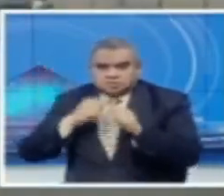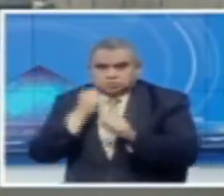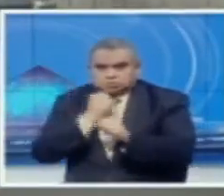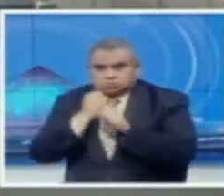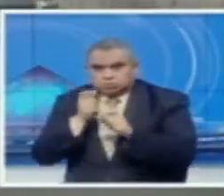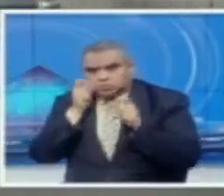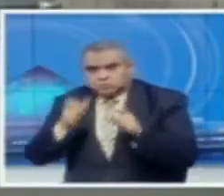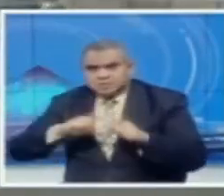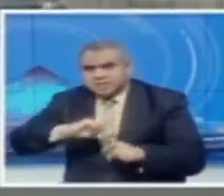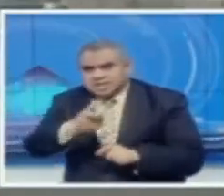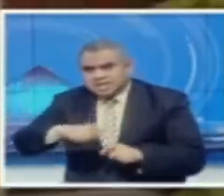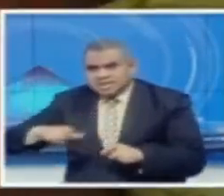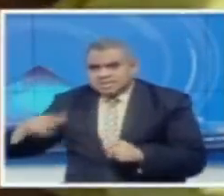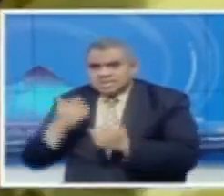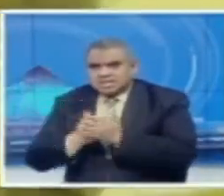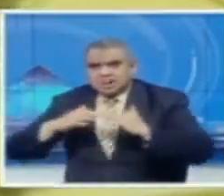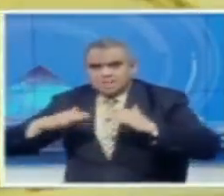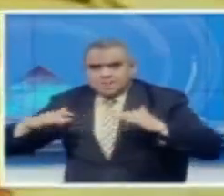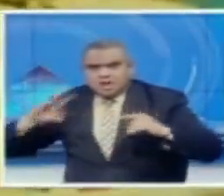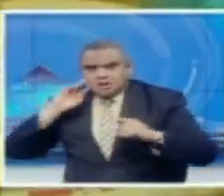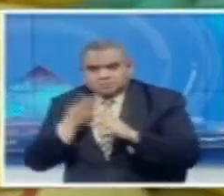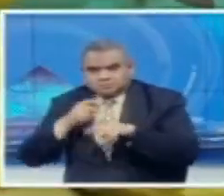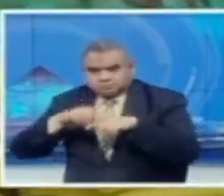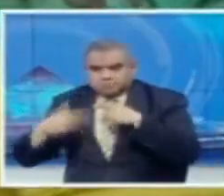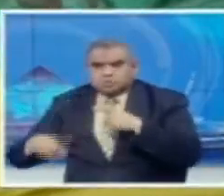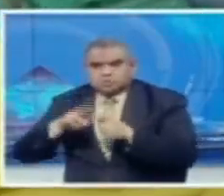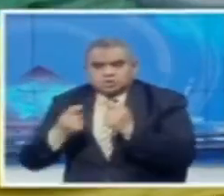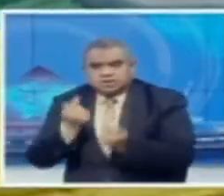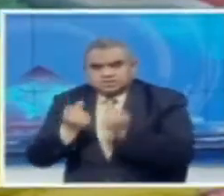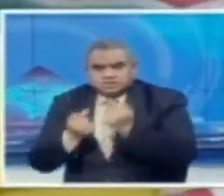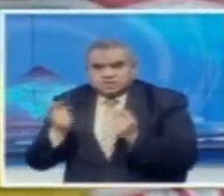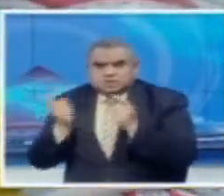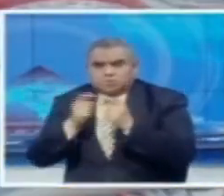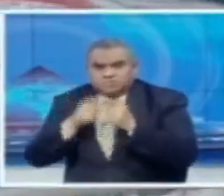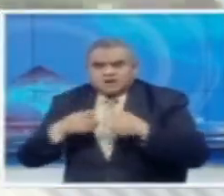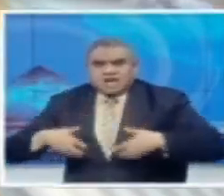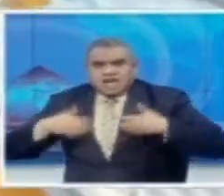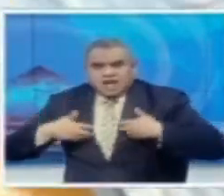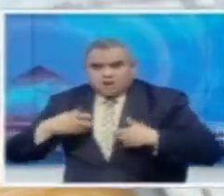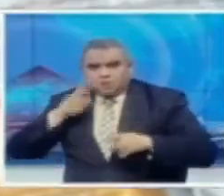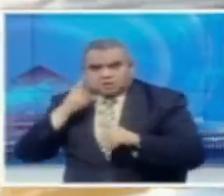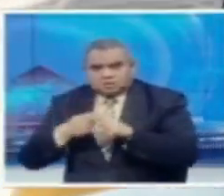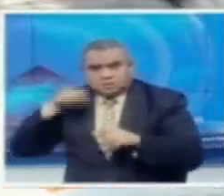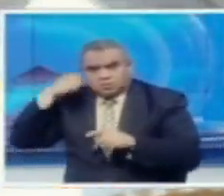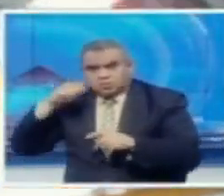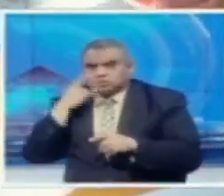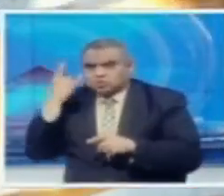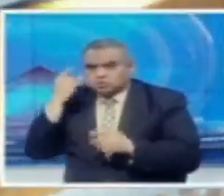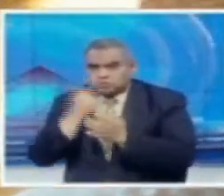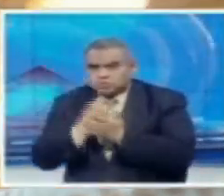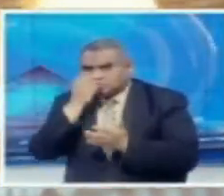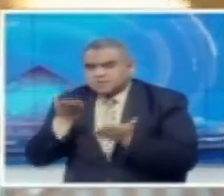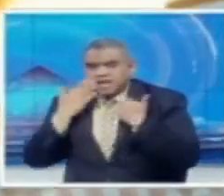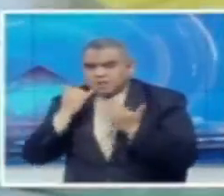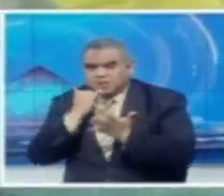البيئة والتصدي لمحاولات غش مستلزمات الإنتاج الزراعي والداجني والحيواني، واصلت الإدارة العامة لشرطة البيئة